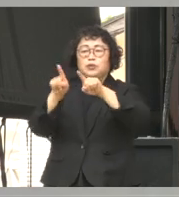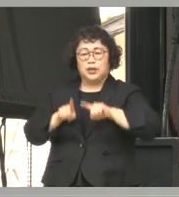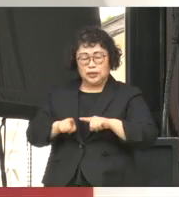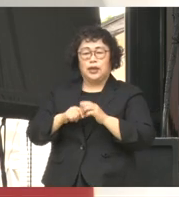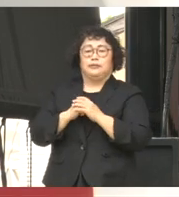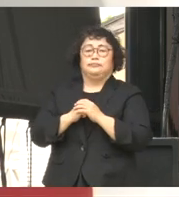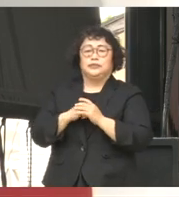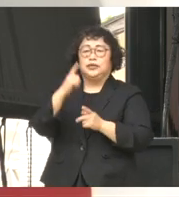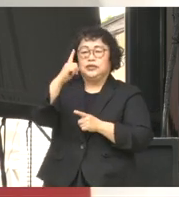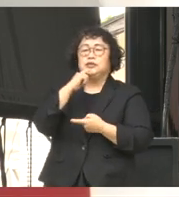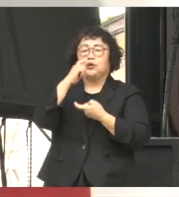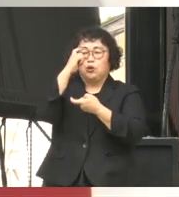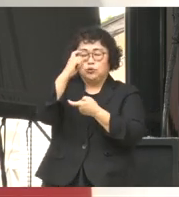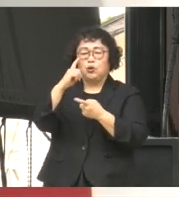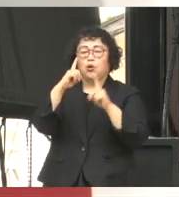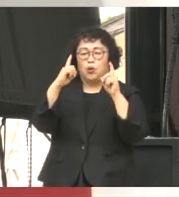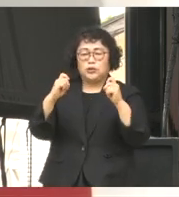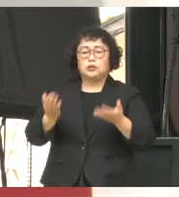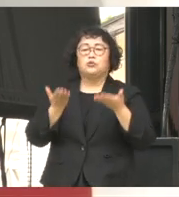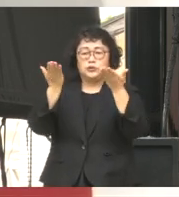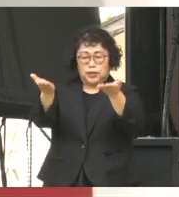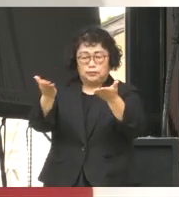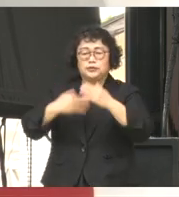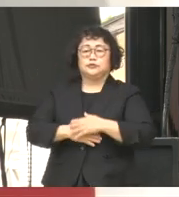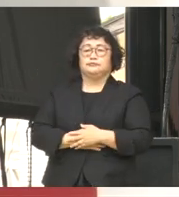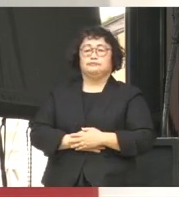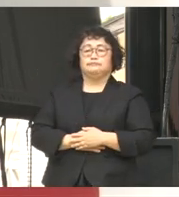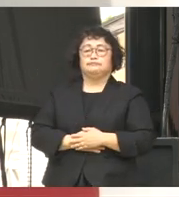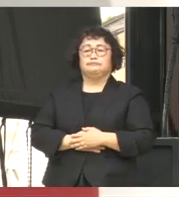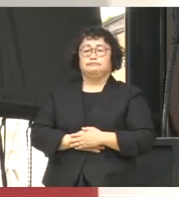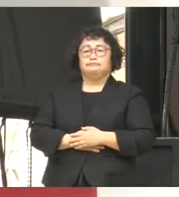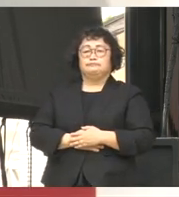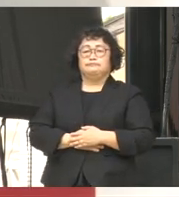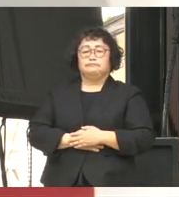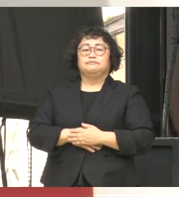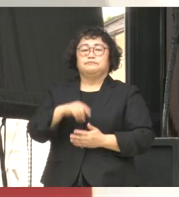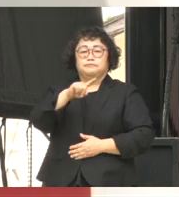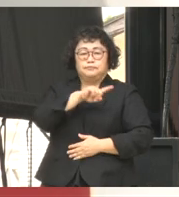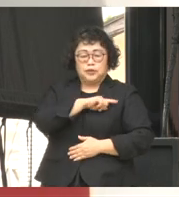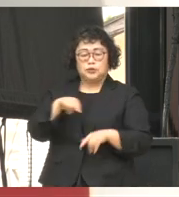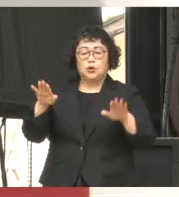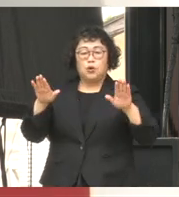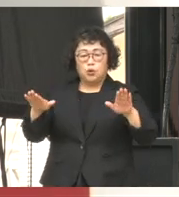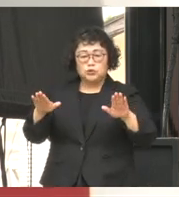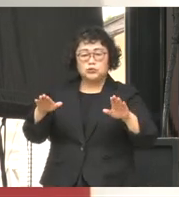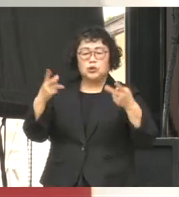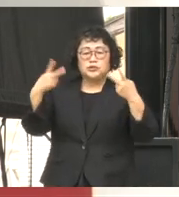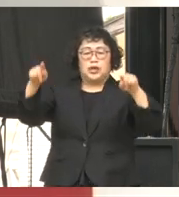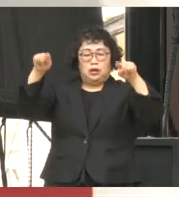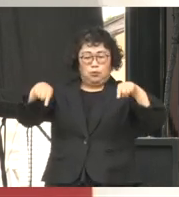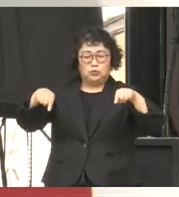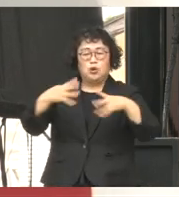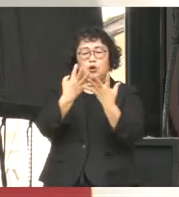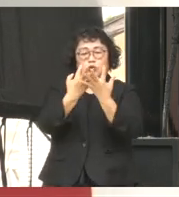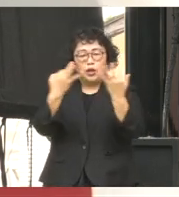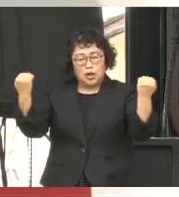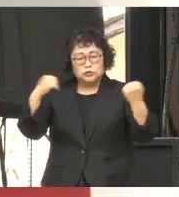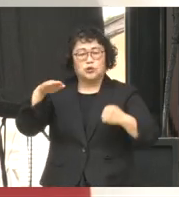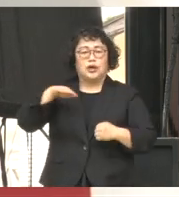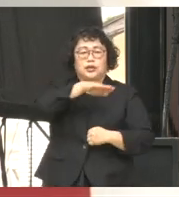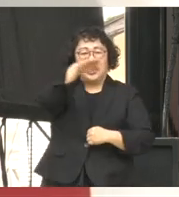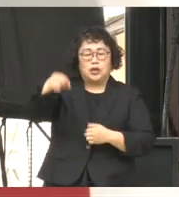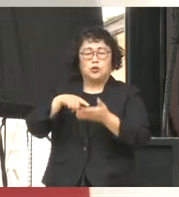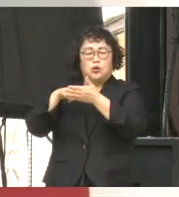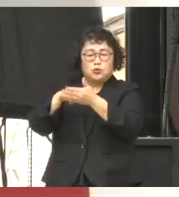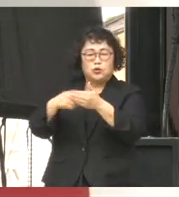して一言ご挨拶申し上げます。まずは本日のセレモニー多くの方々のご